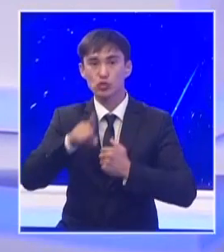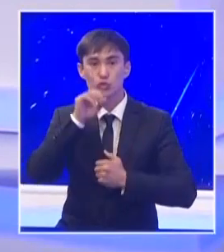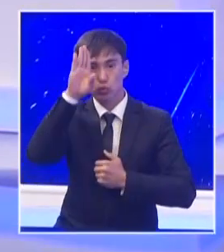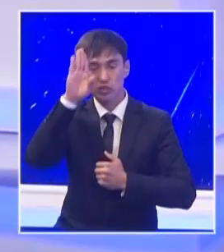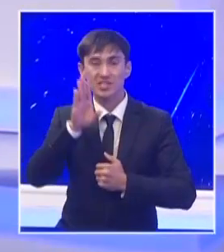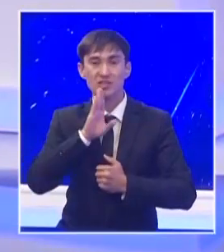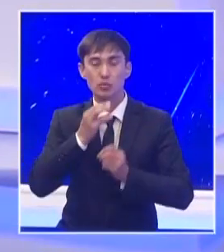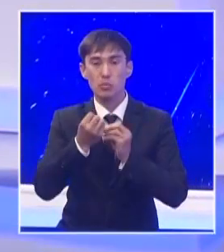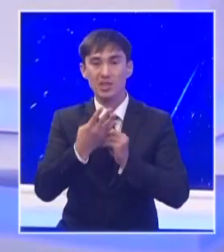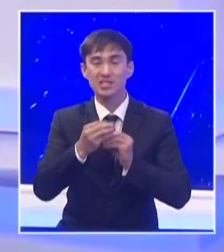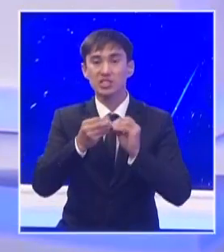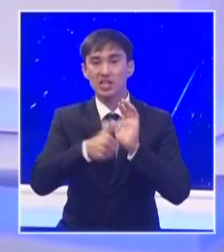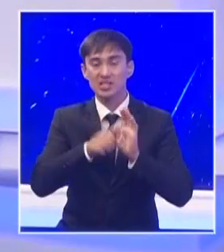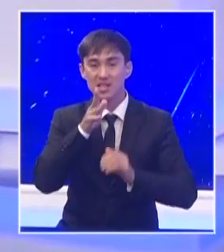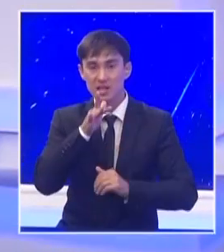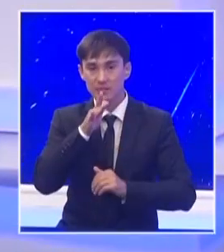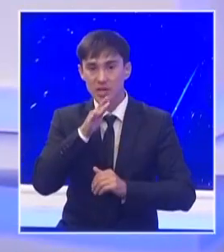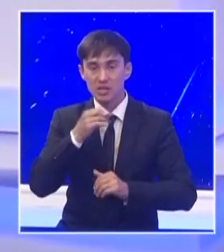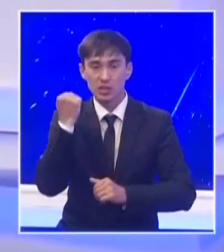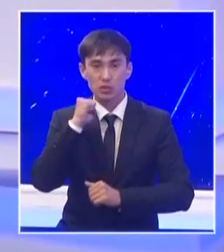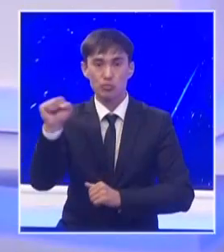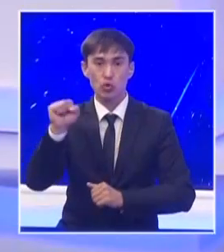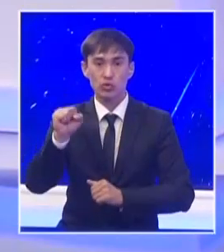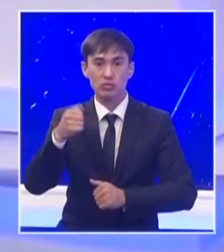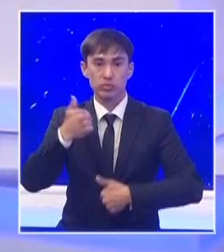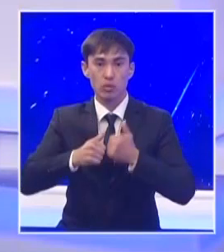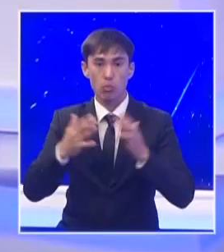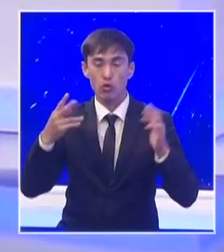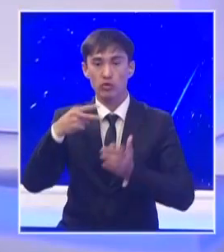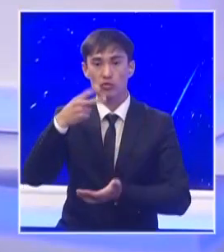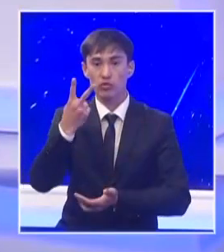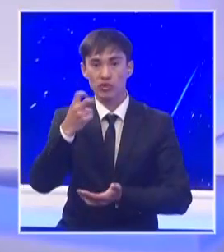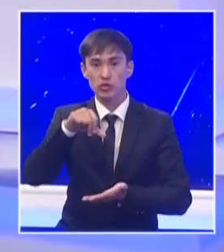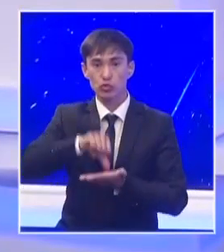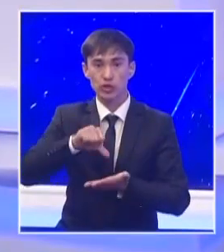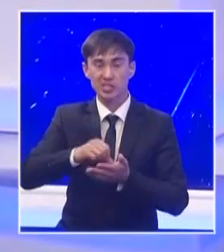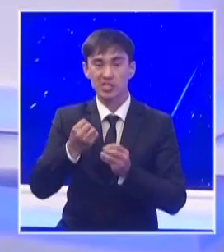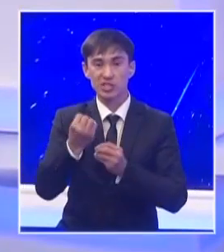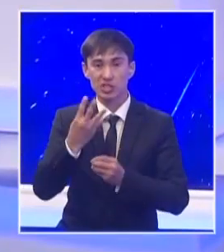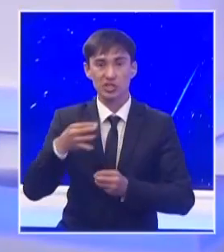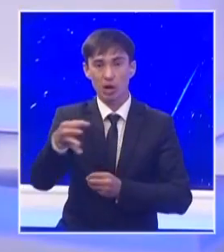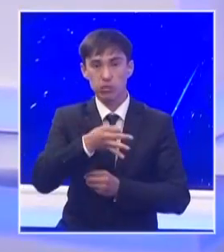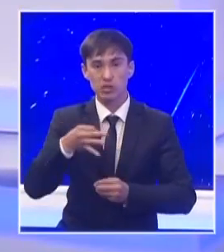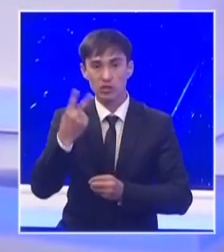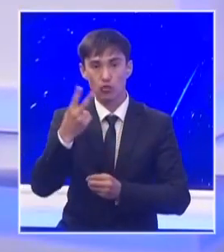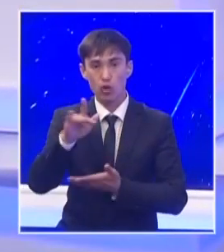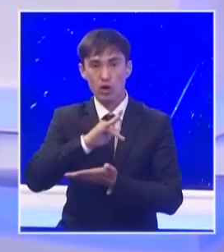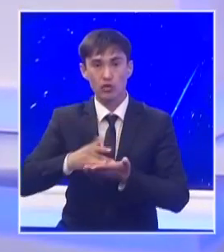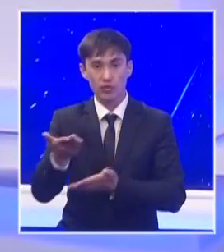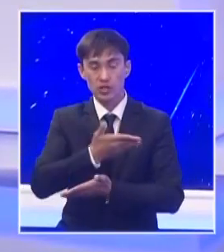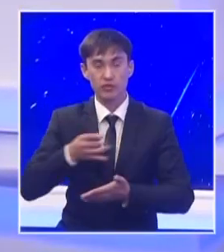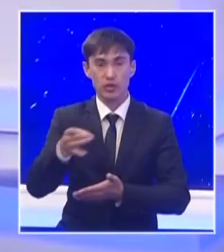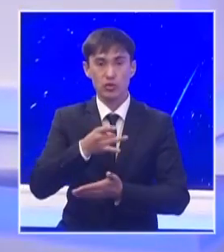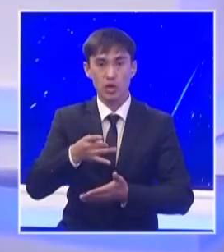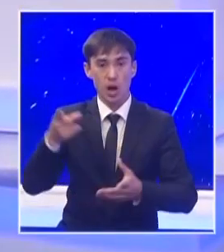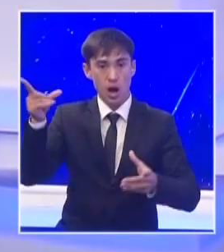девушек 15-16 лет. За титул чемпиона сражалось более 200 участников из 14 областей и двух городов нашего региона.